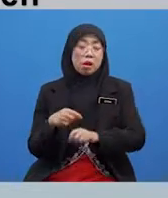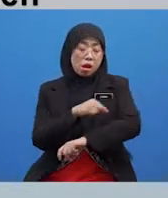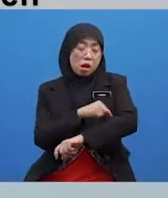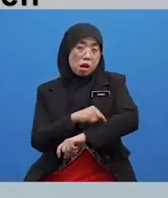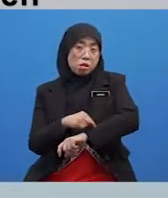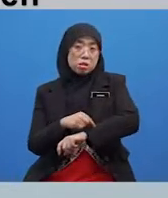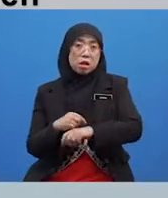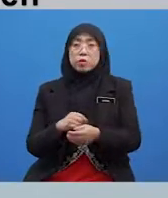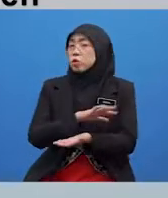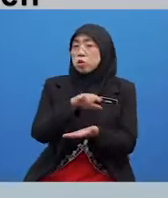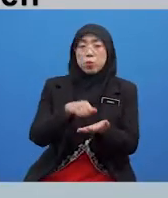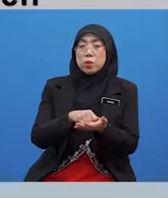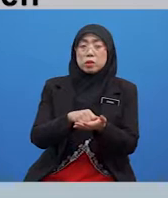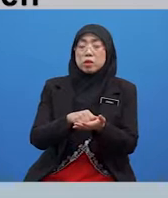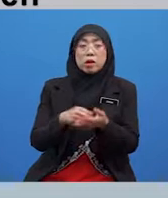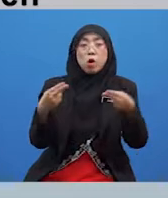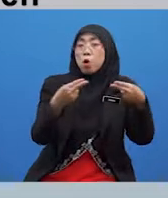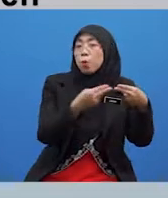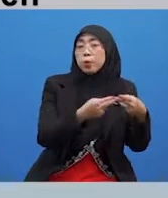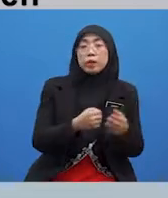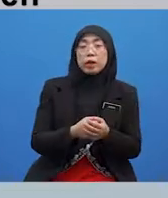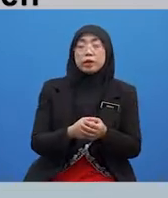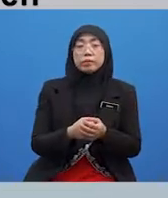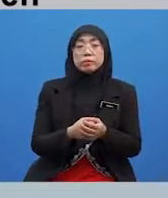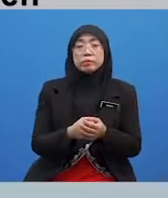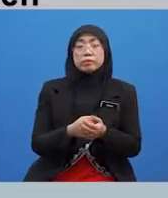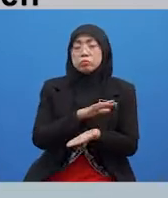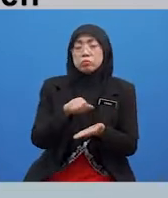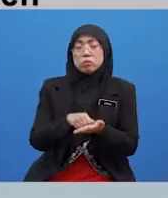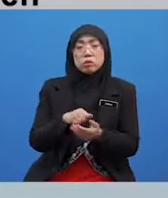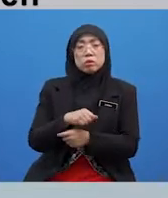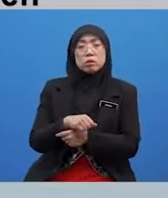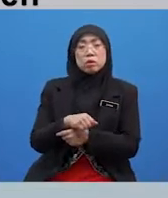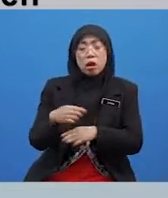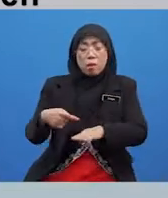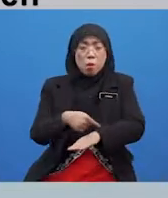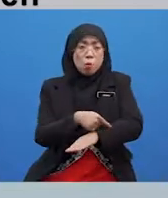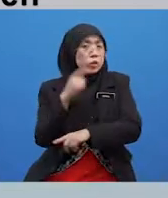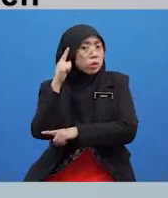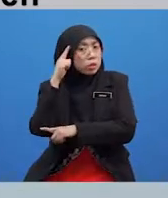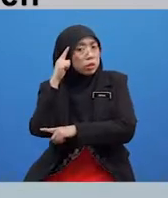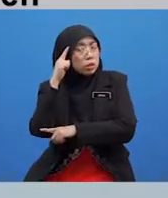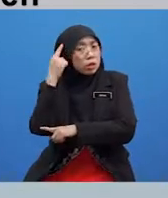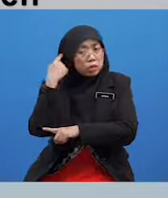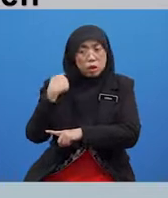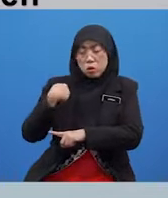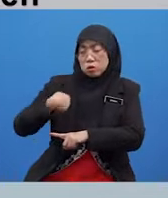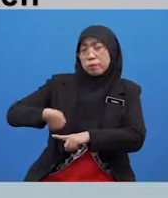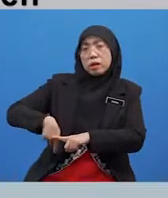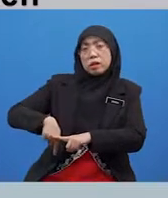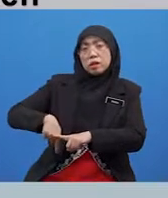saraf tunjang dirangsang oleh penerimaan rangsangan atau